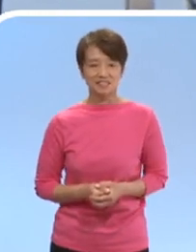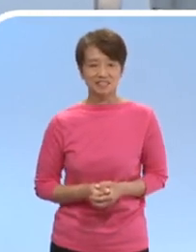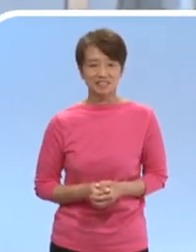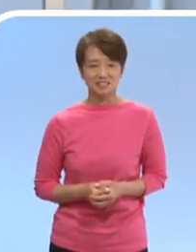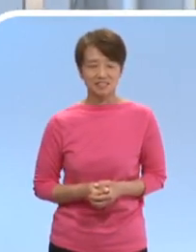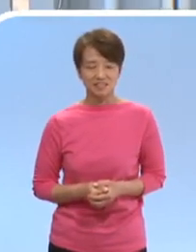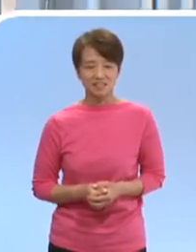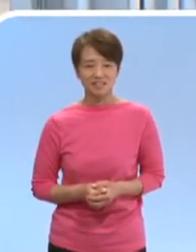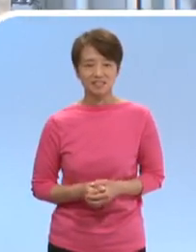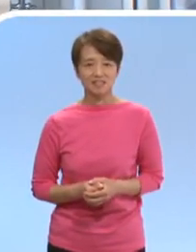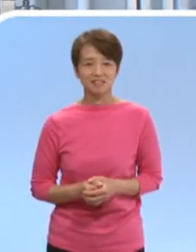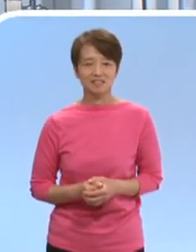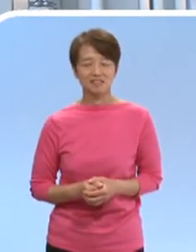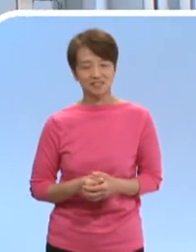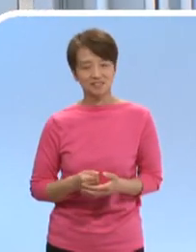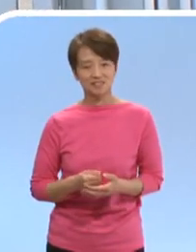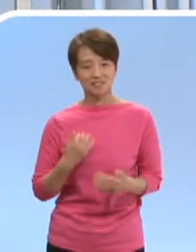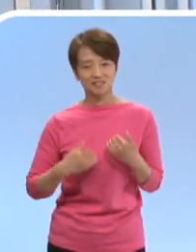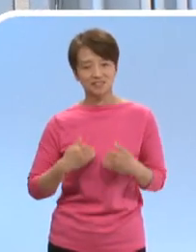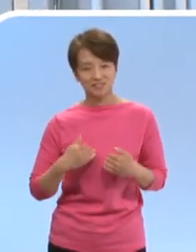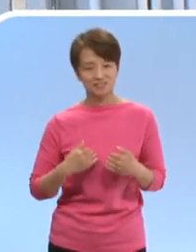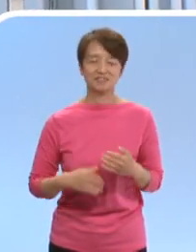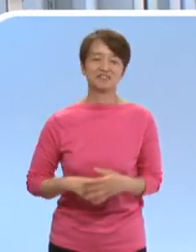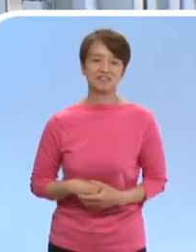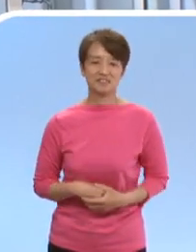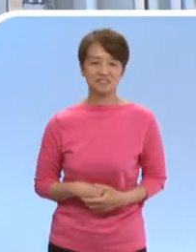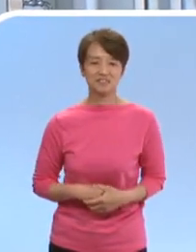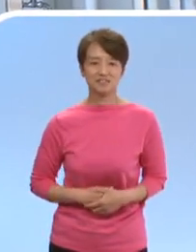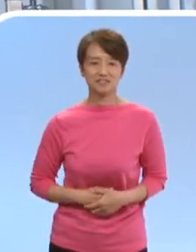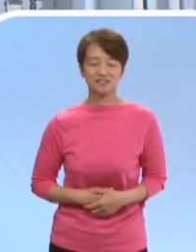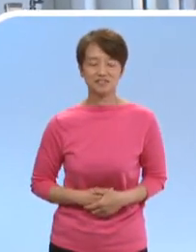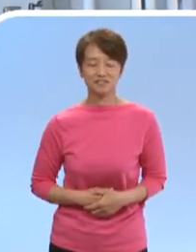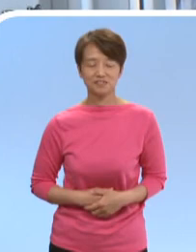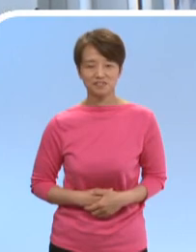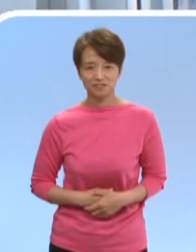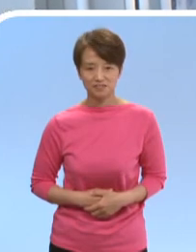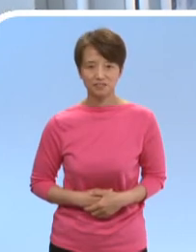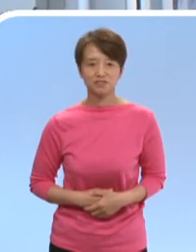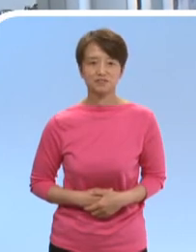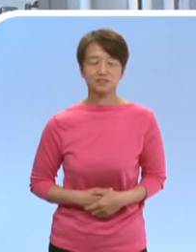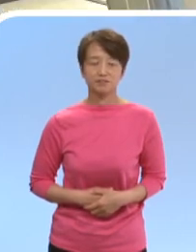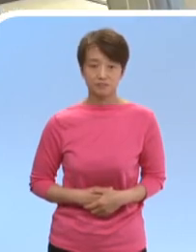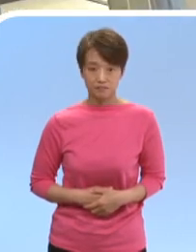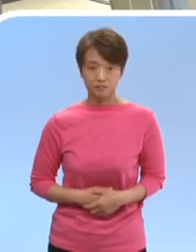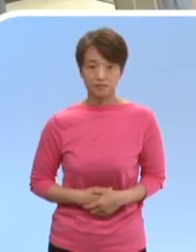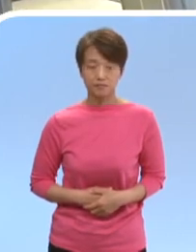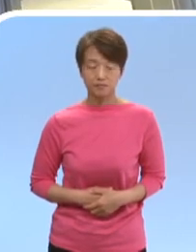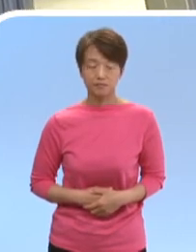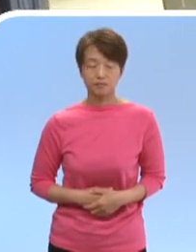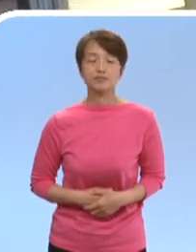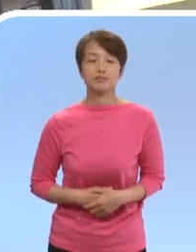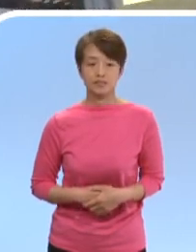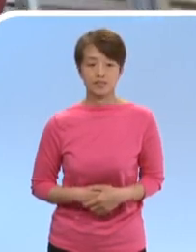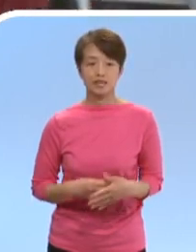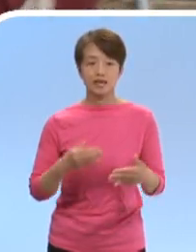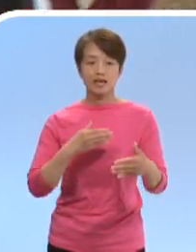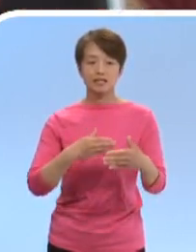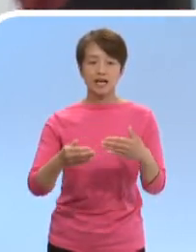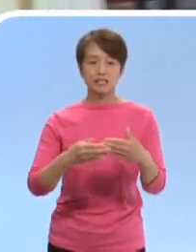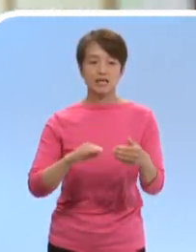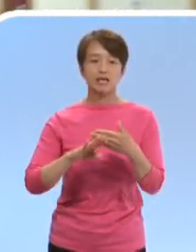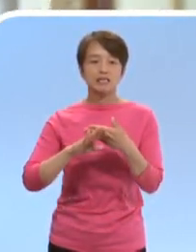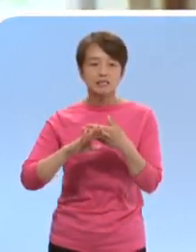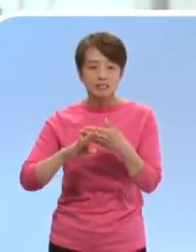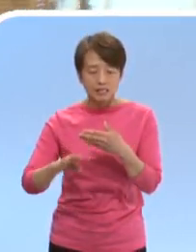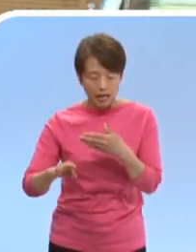あー、取れたー。ちょっと取れた。よし。 フィーパビの体